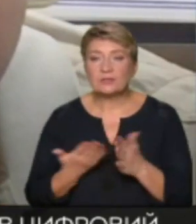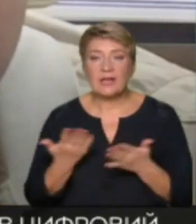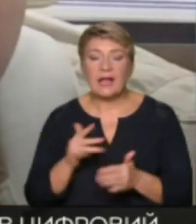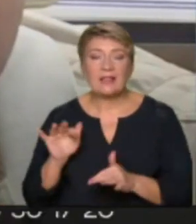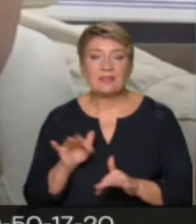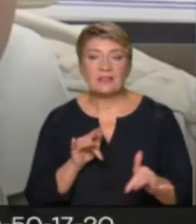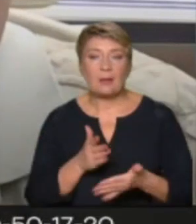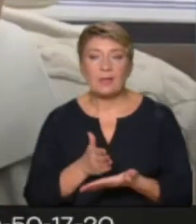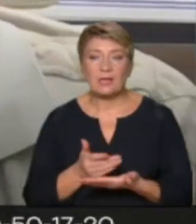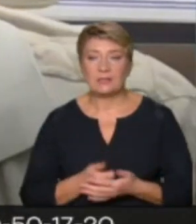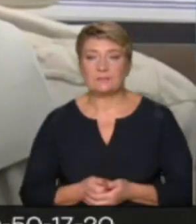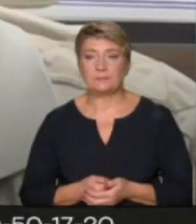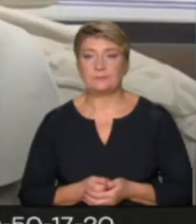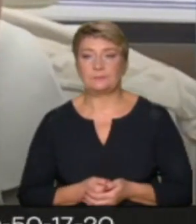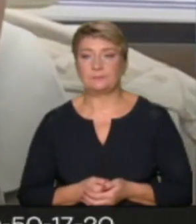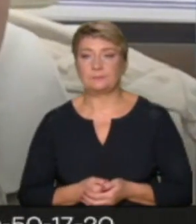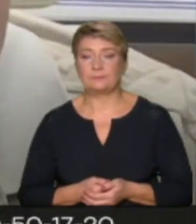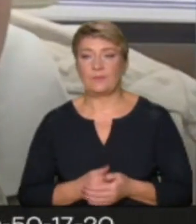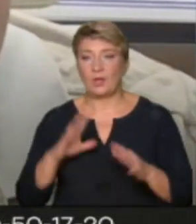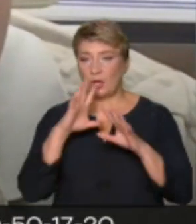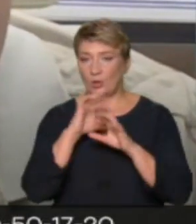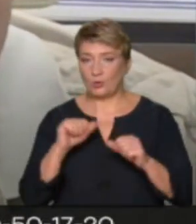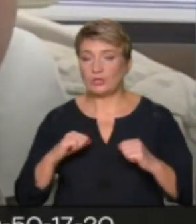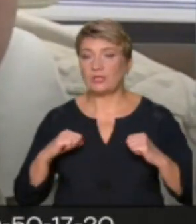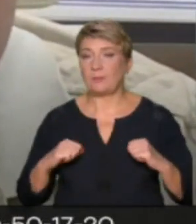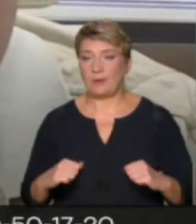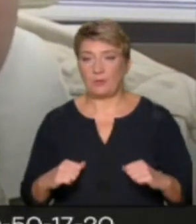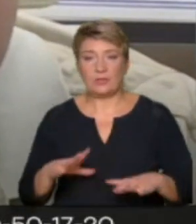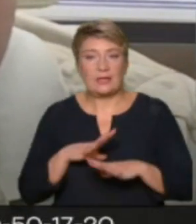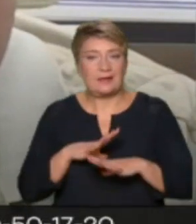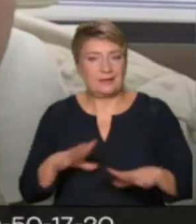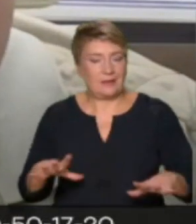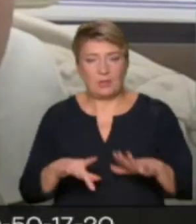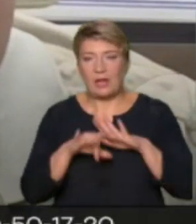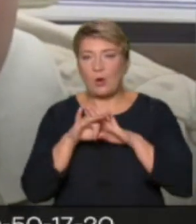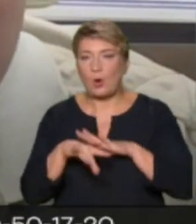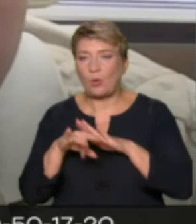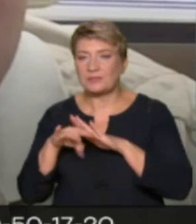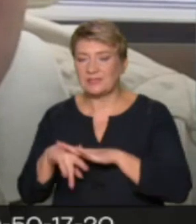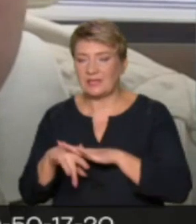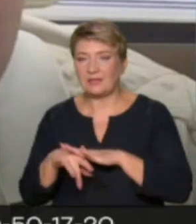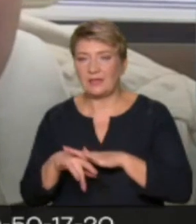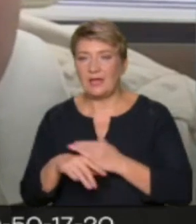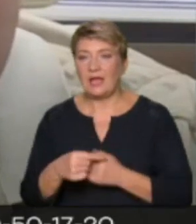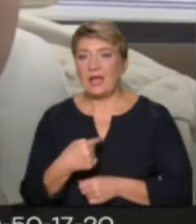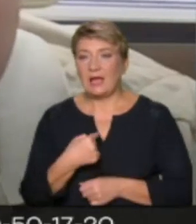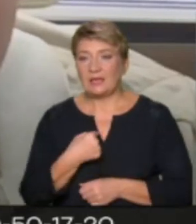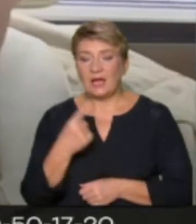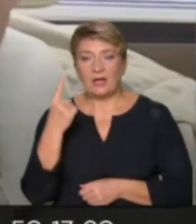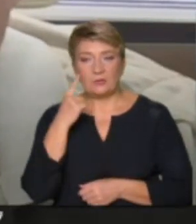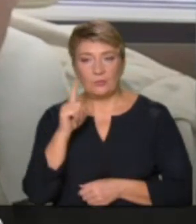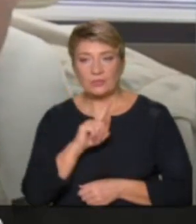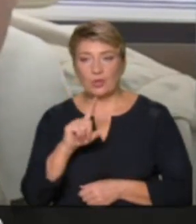нам. Ніч пройшла спокійно, не було ні одного обстрілу, і я думаю, що Хамас